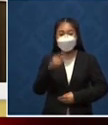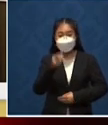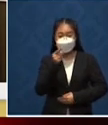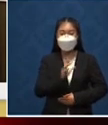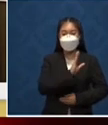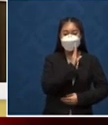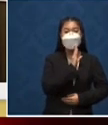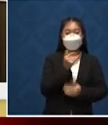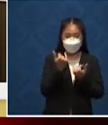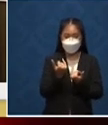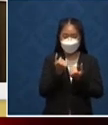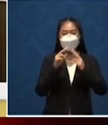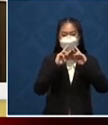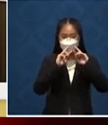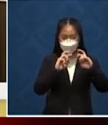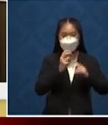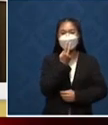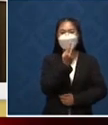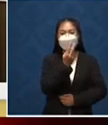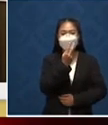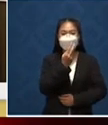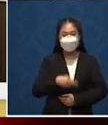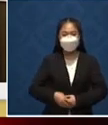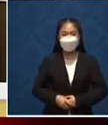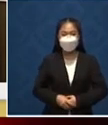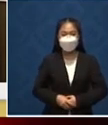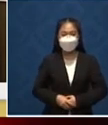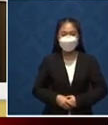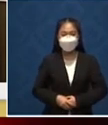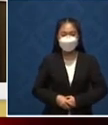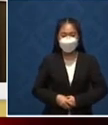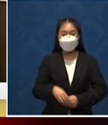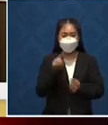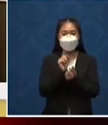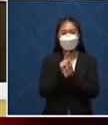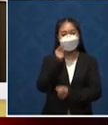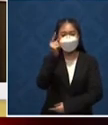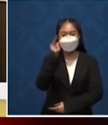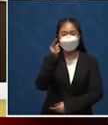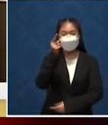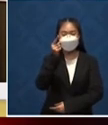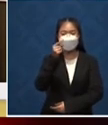ก็มาพิสูจน์กันเบื้องต้นเราเรียกข้อที่จริงปรากฏขึ้นเป็นข้อที่จริงหมด